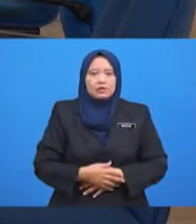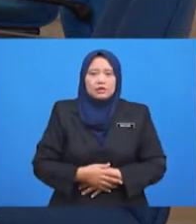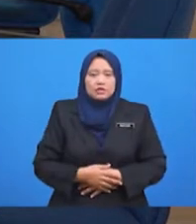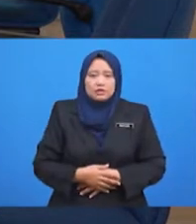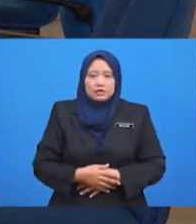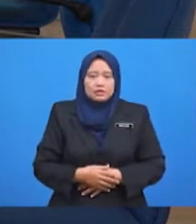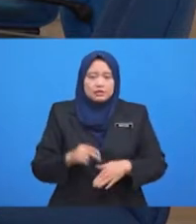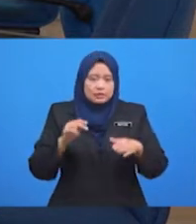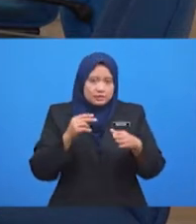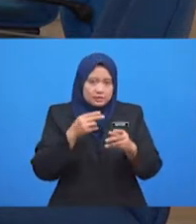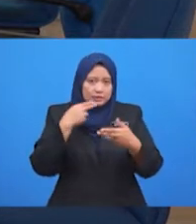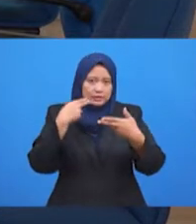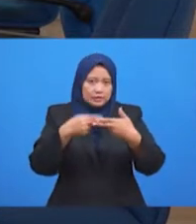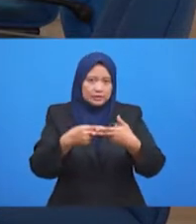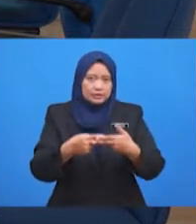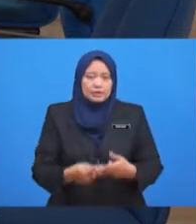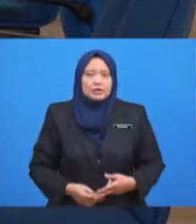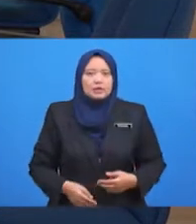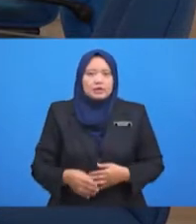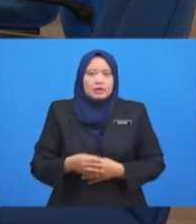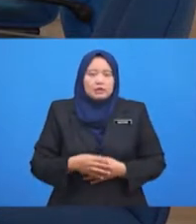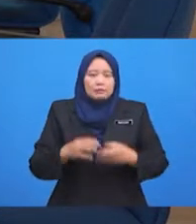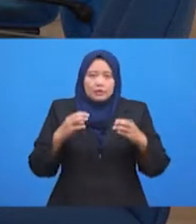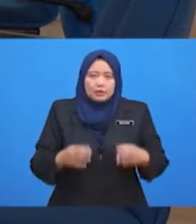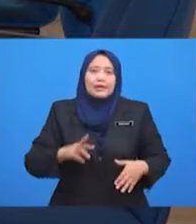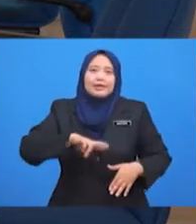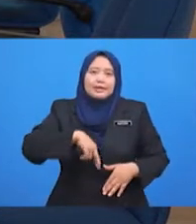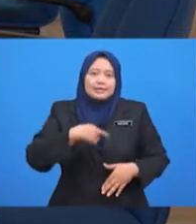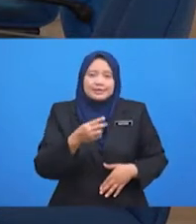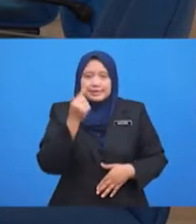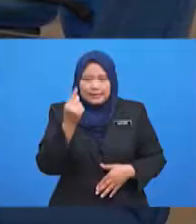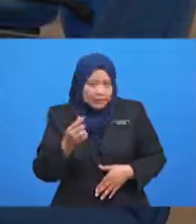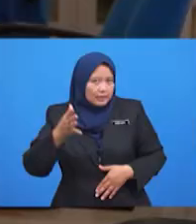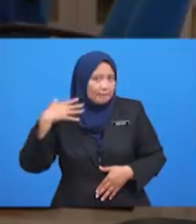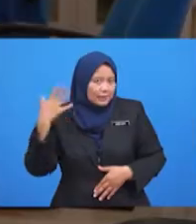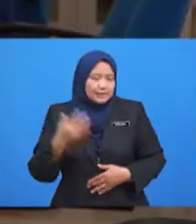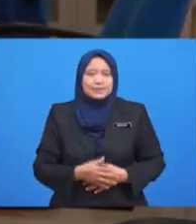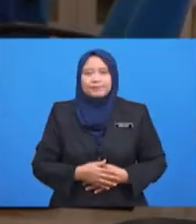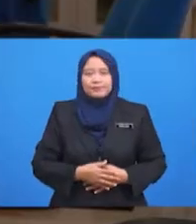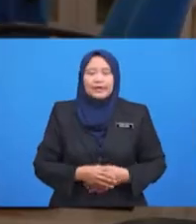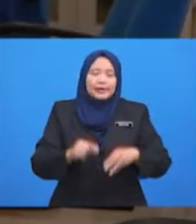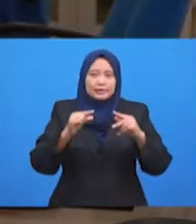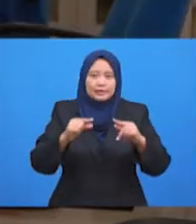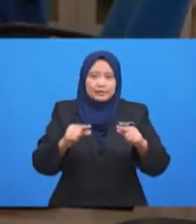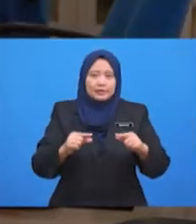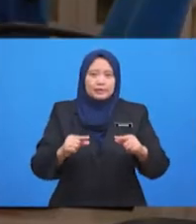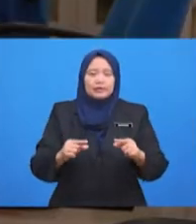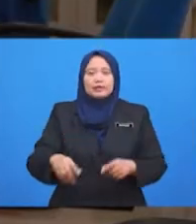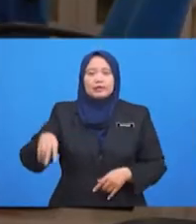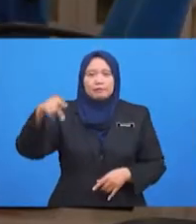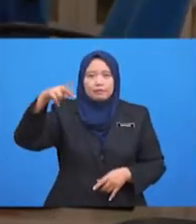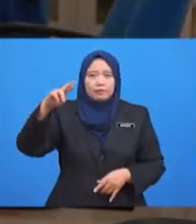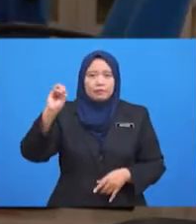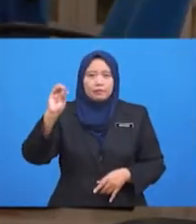perlahan-lahan sehingga sampai ke tahap di mana pelanggan akan rasa sedikit panas. Gerakan prop seperti